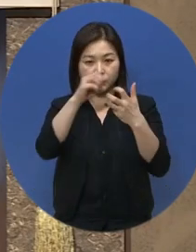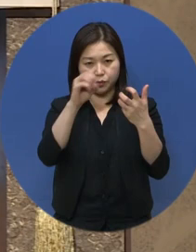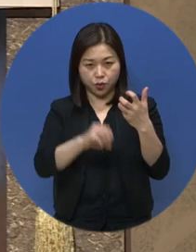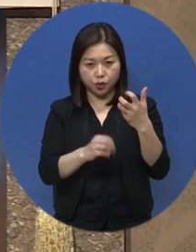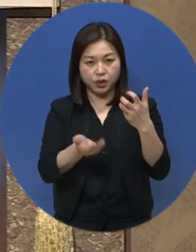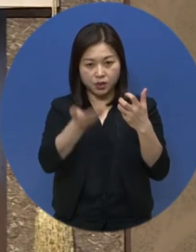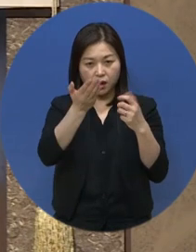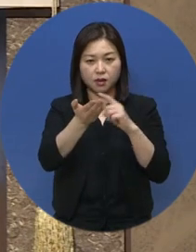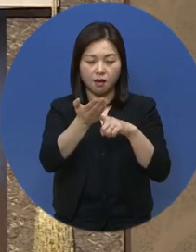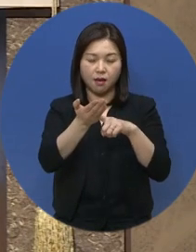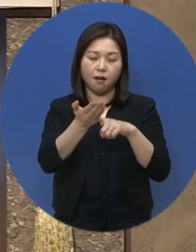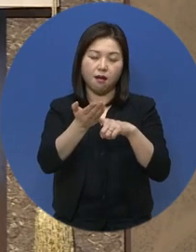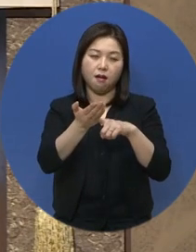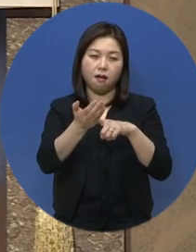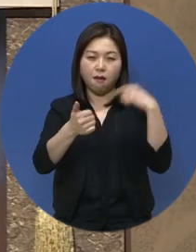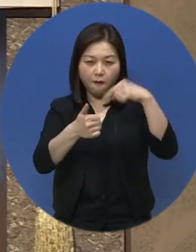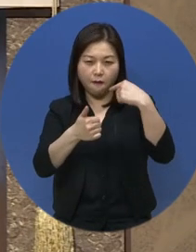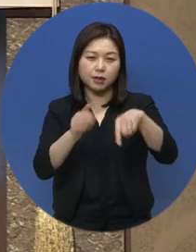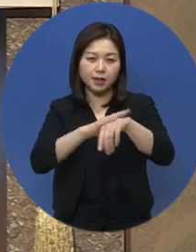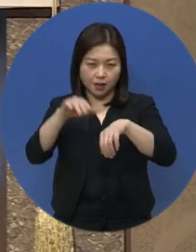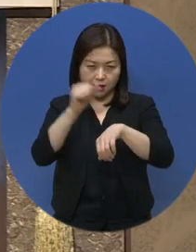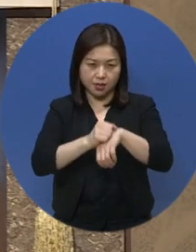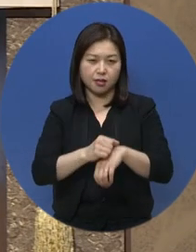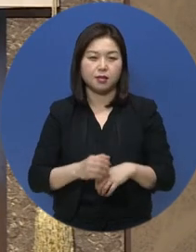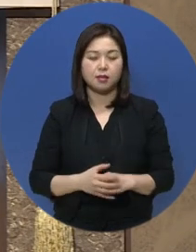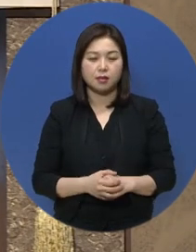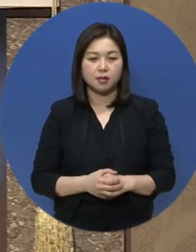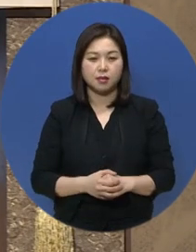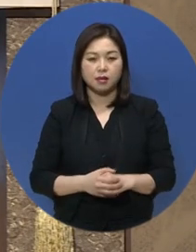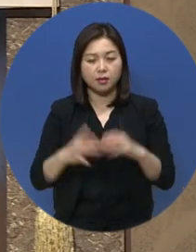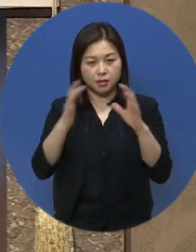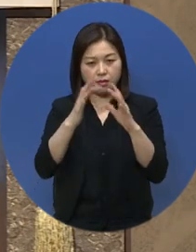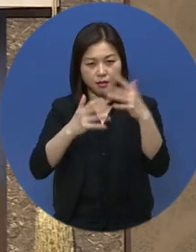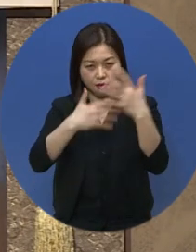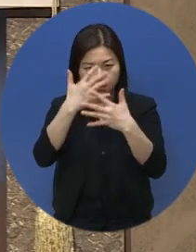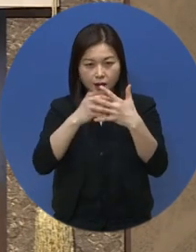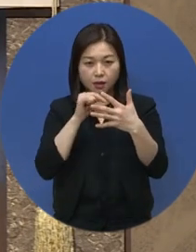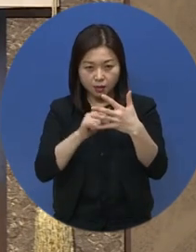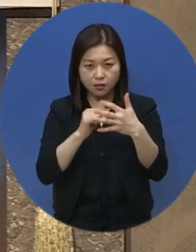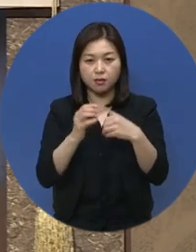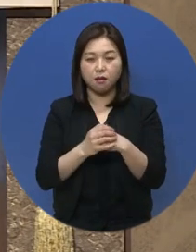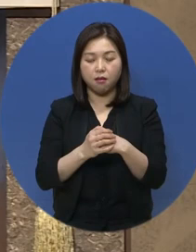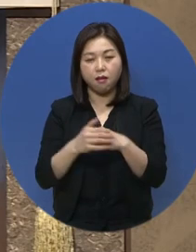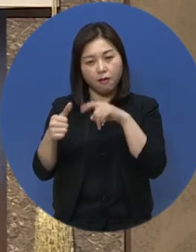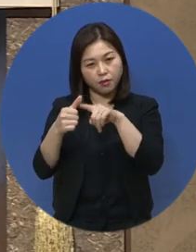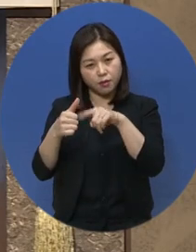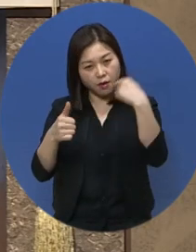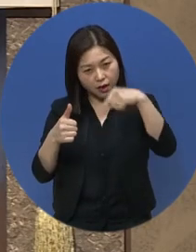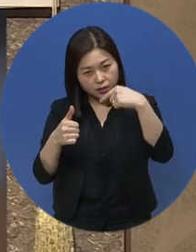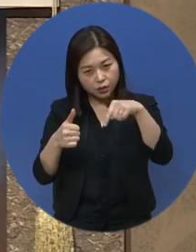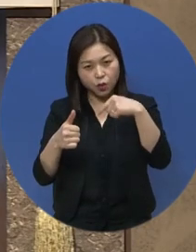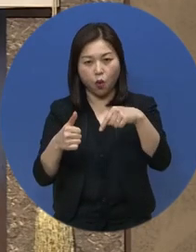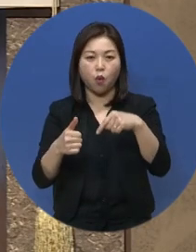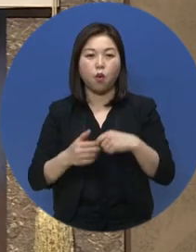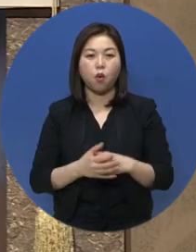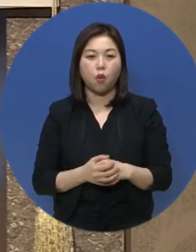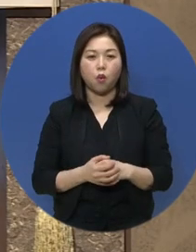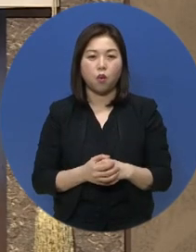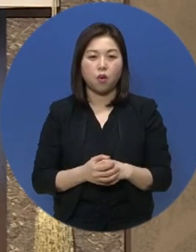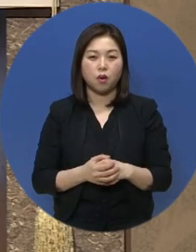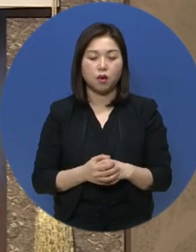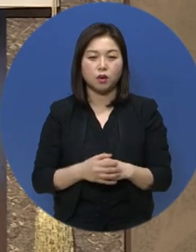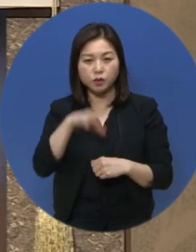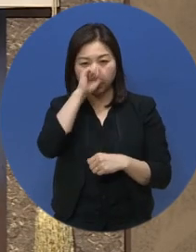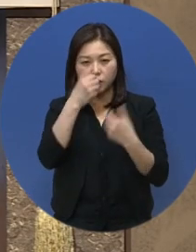이상 강의들을 너무 잘하고 있더라고요. 와. 예, 그래서 온라인상에서 아이들을 코칭하고 또 이제 개별적으로